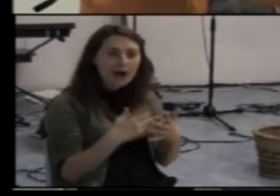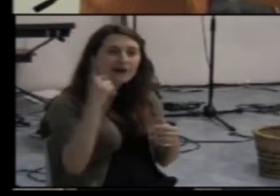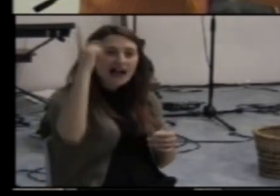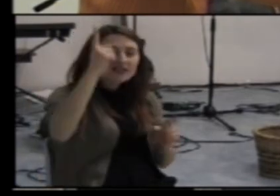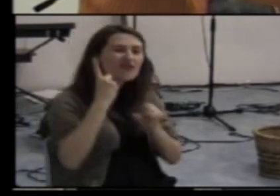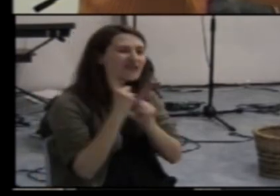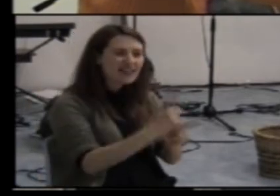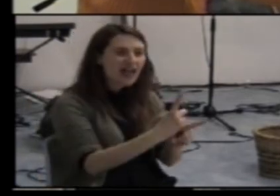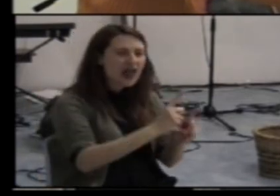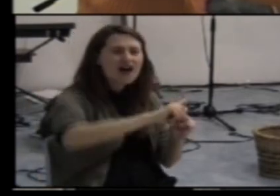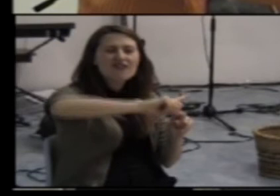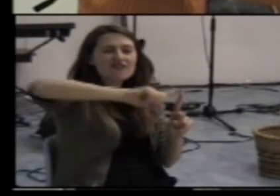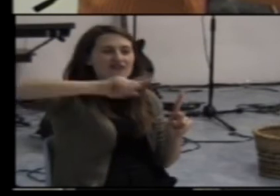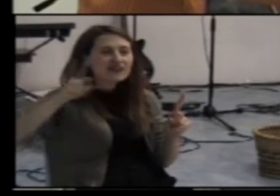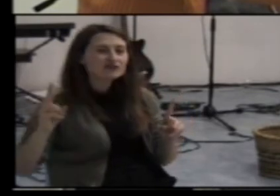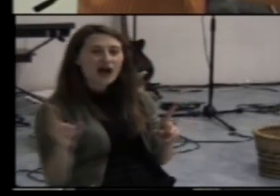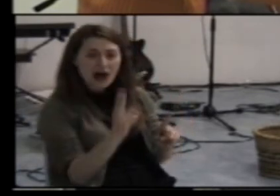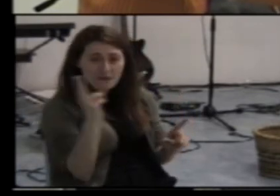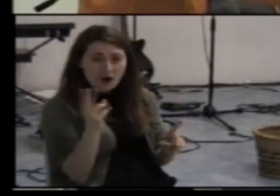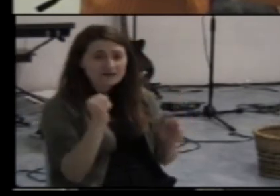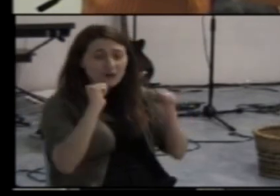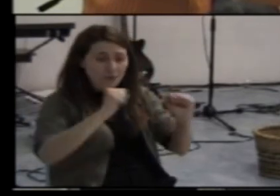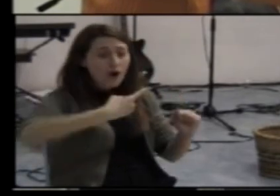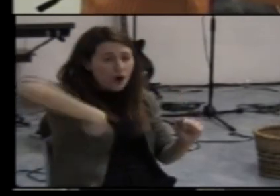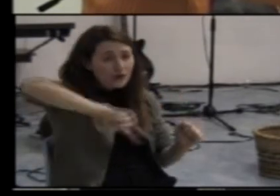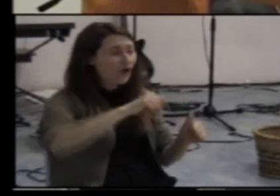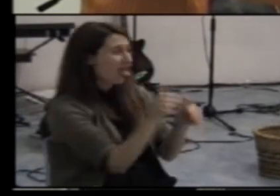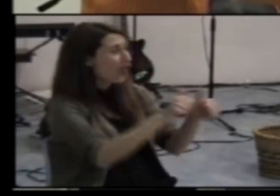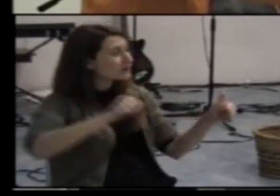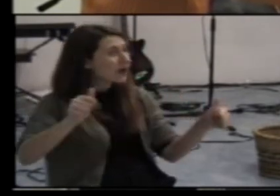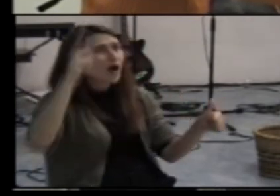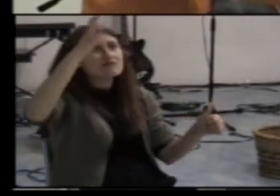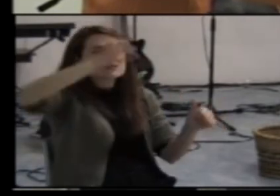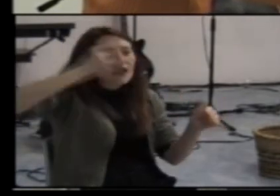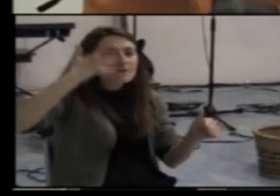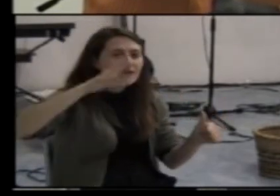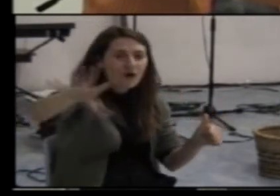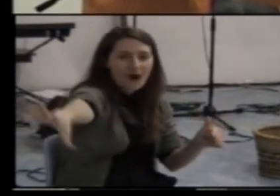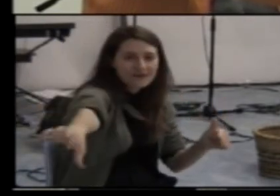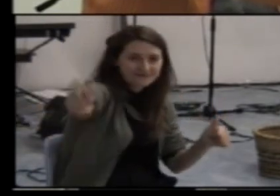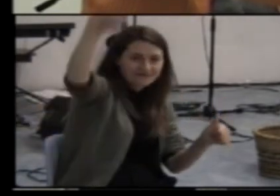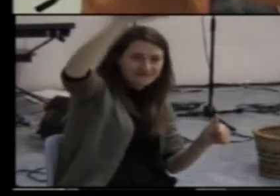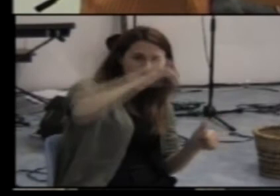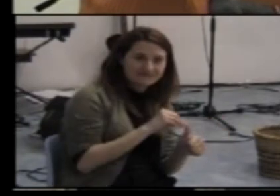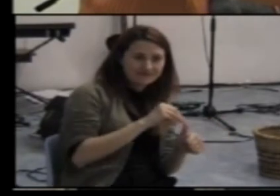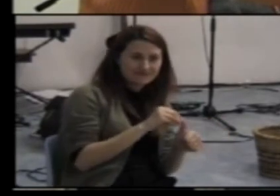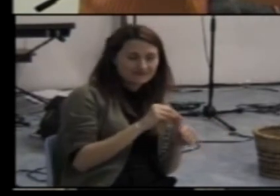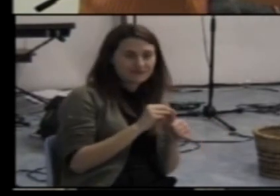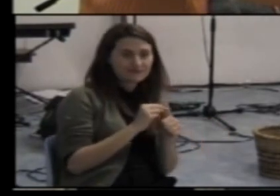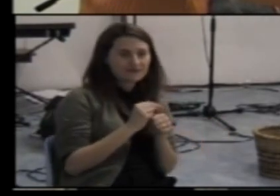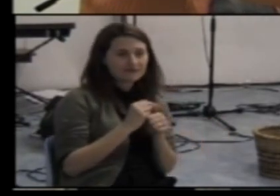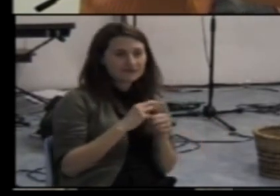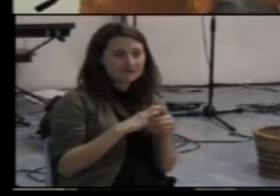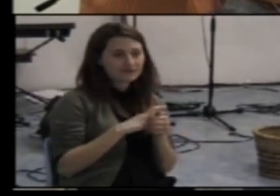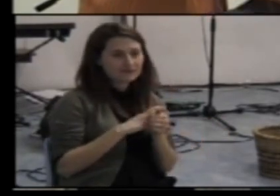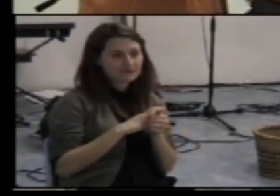alla nostra morte, anche se noi ci allontaniamo, cercherà di riportarci a sé. E quella cosa è se io decido